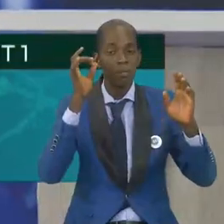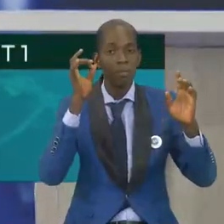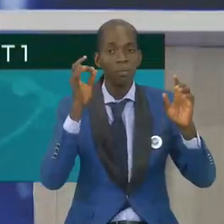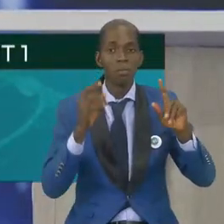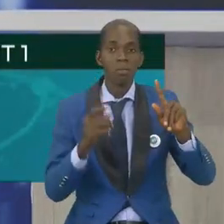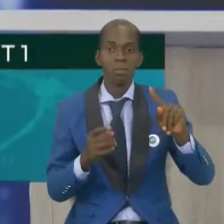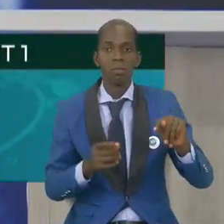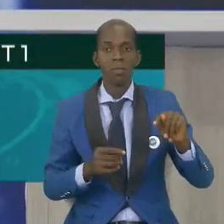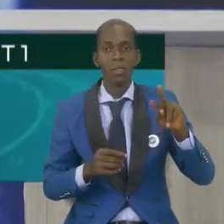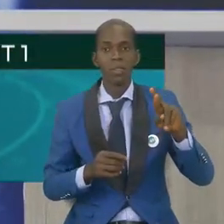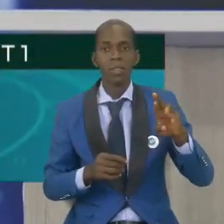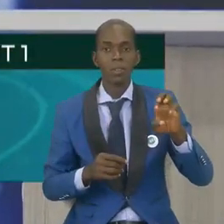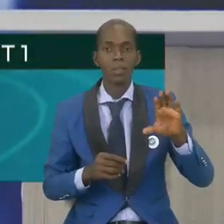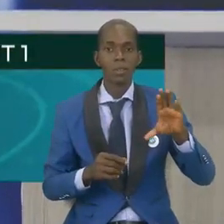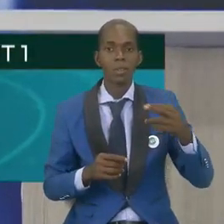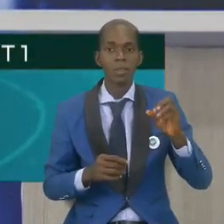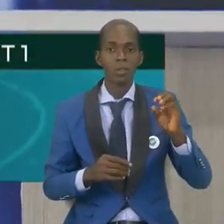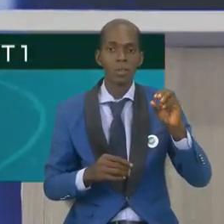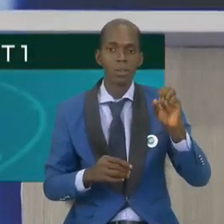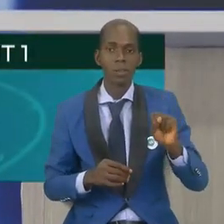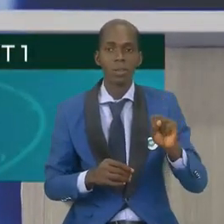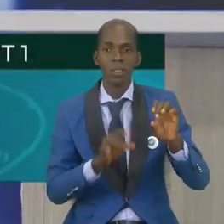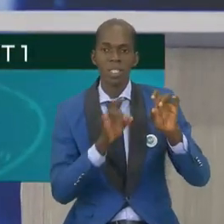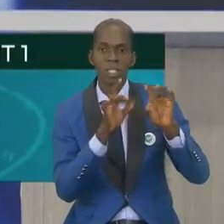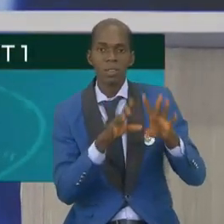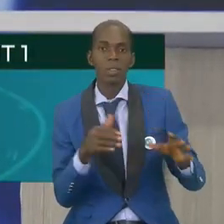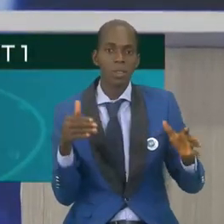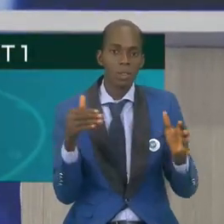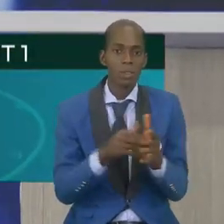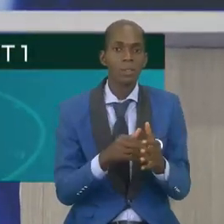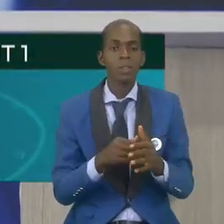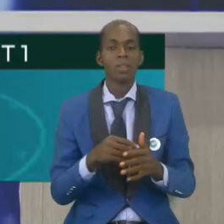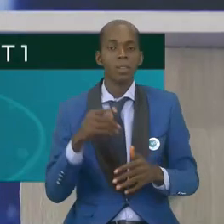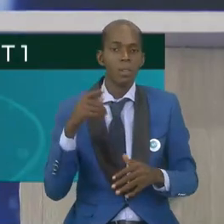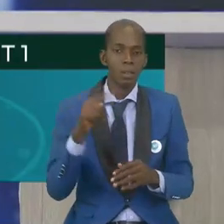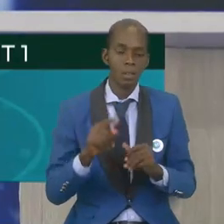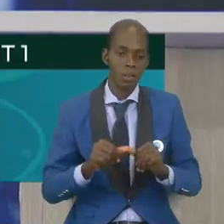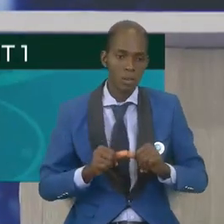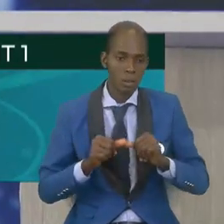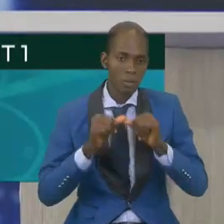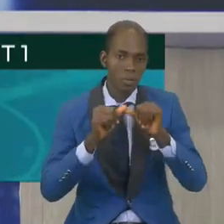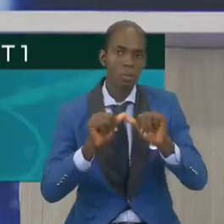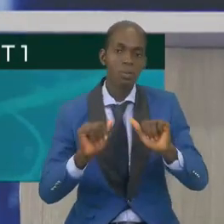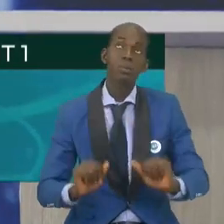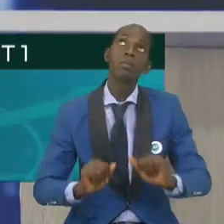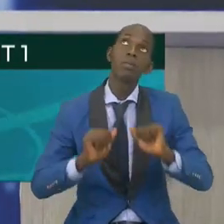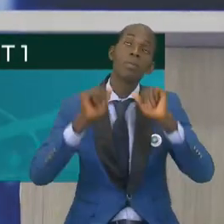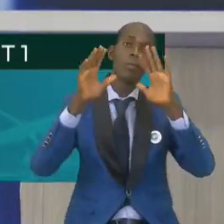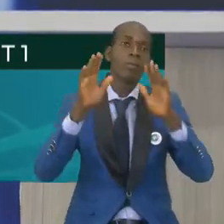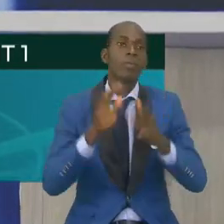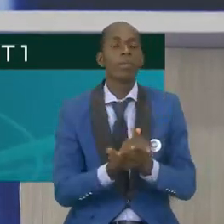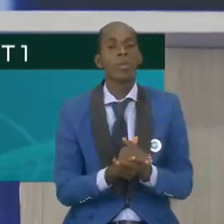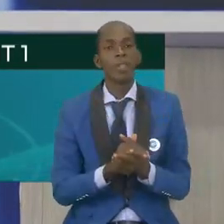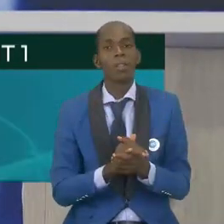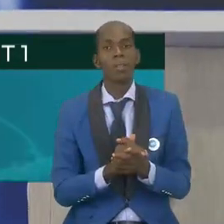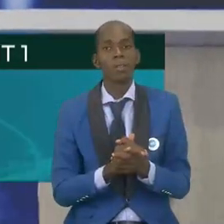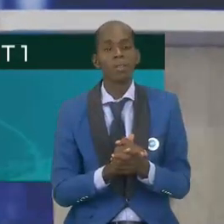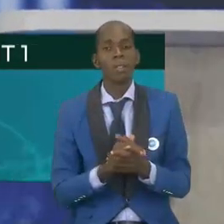perfide contre sa ferme dévotion. Ils ont vu la fermeté dans la vie de cet